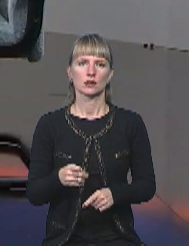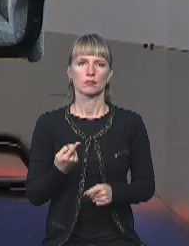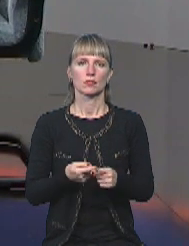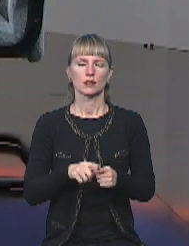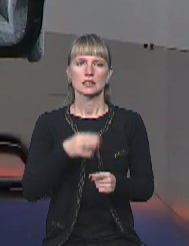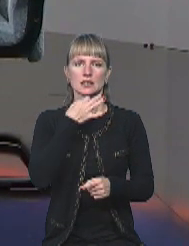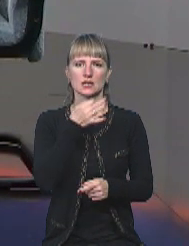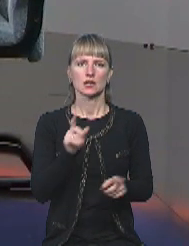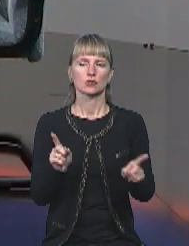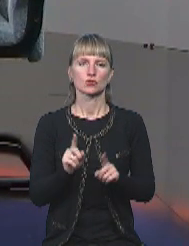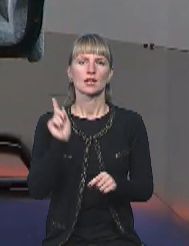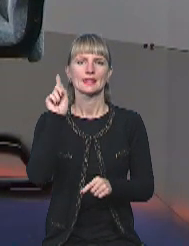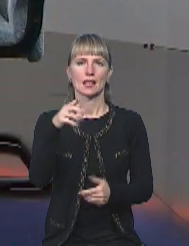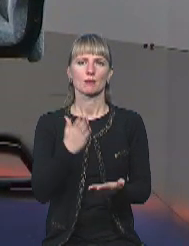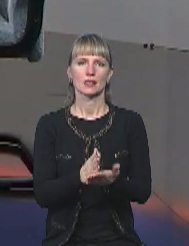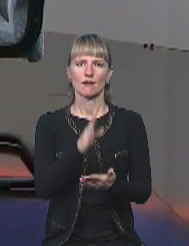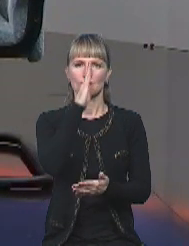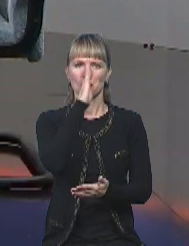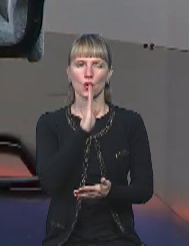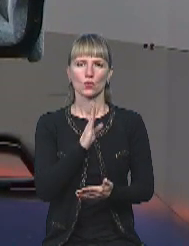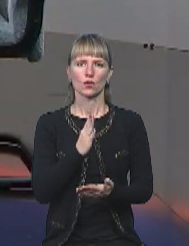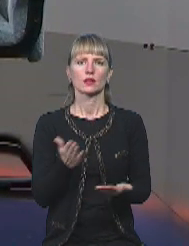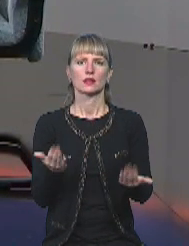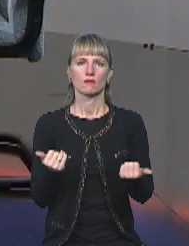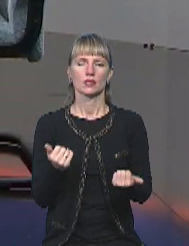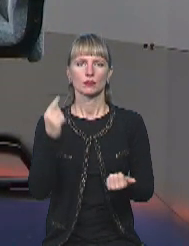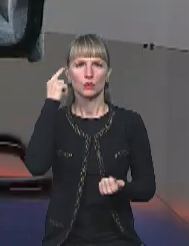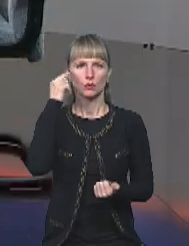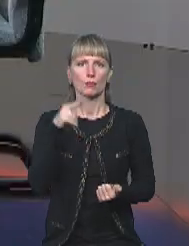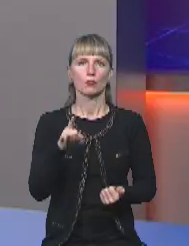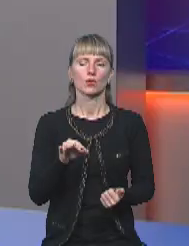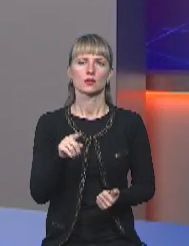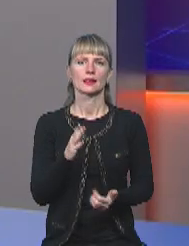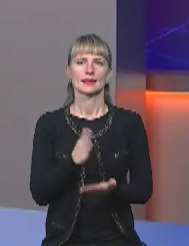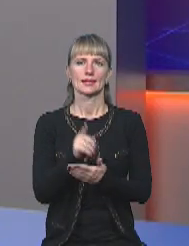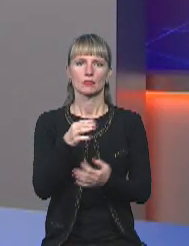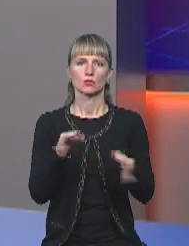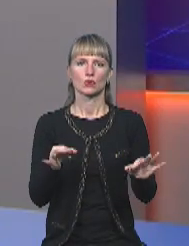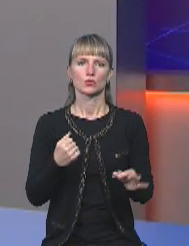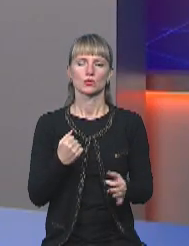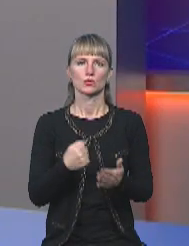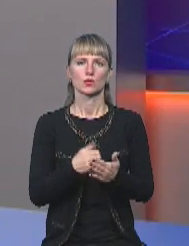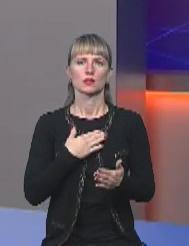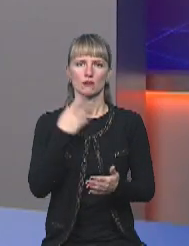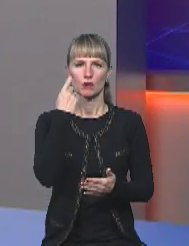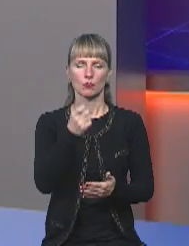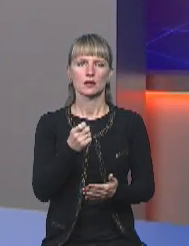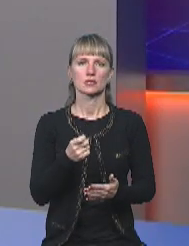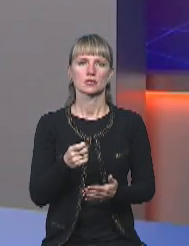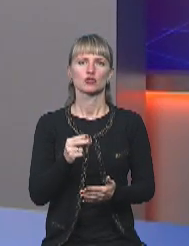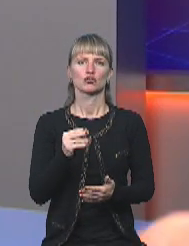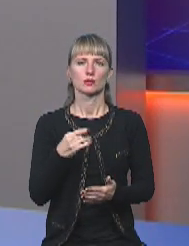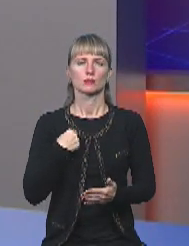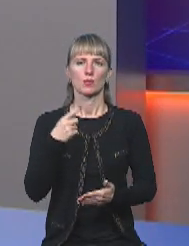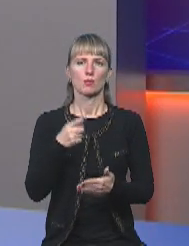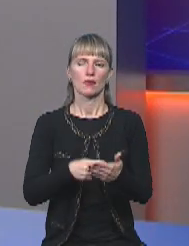сказати, що там є ворог, давайте ж подумаємо про те, чи є там доступ до нашої інформації, чи ми